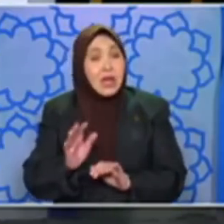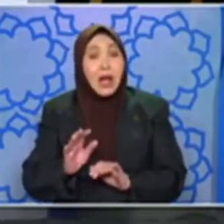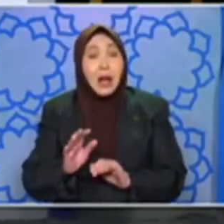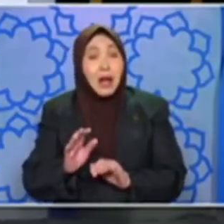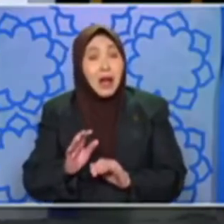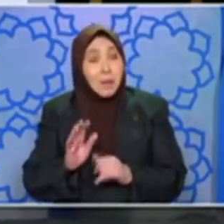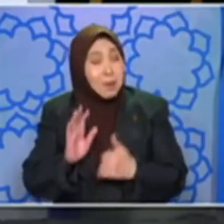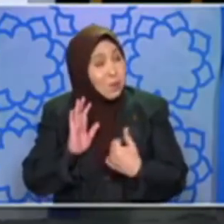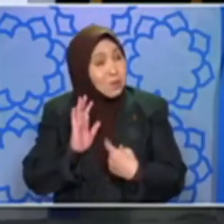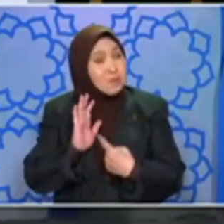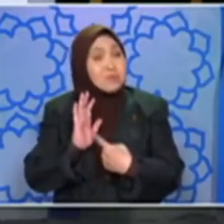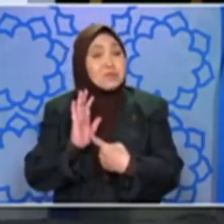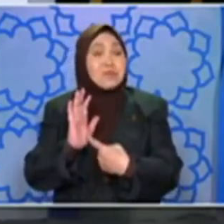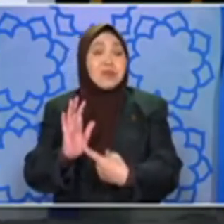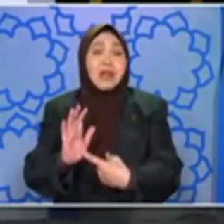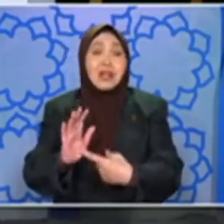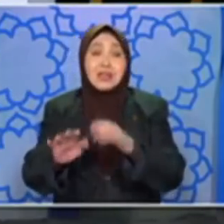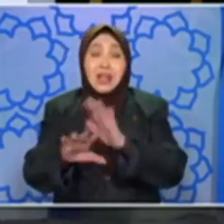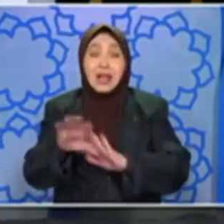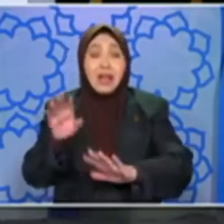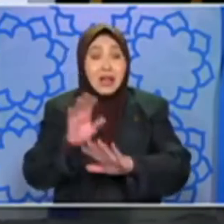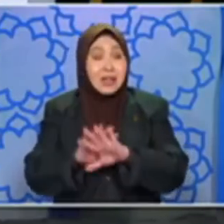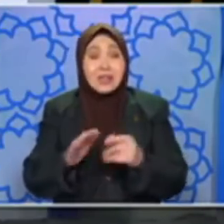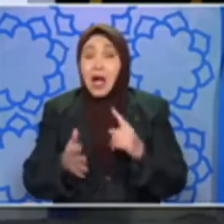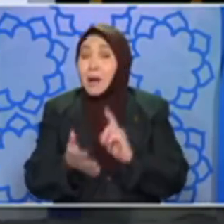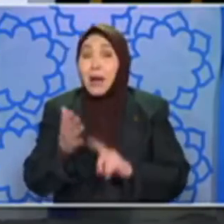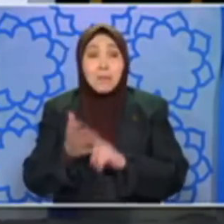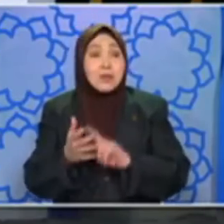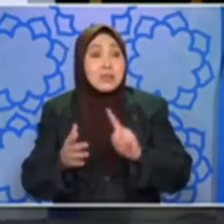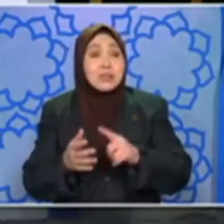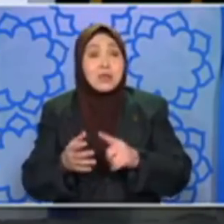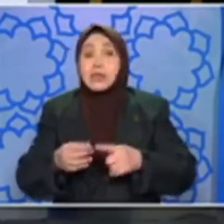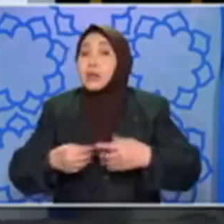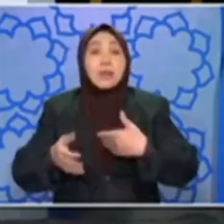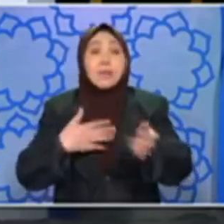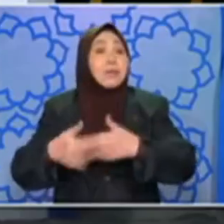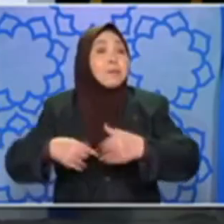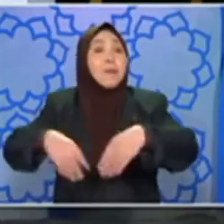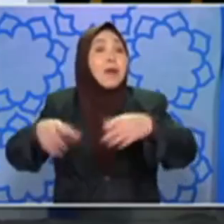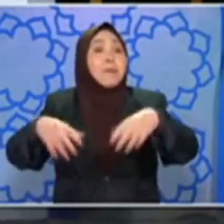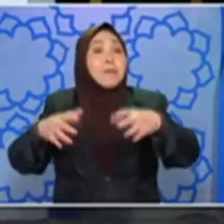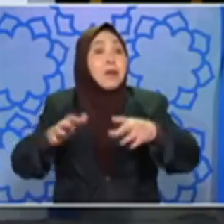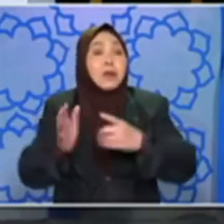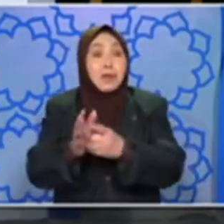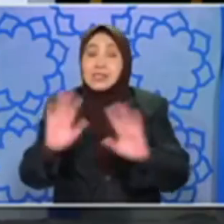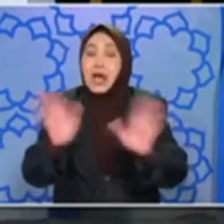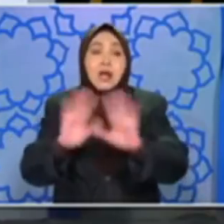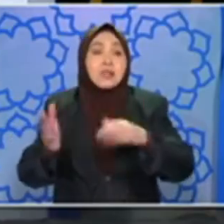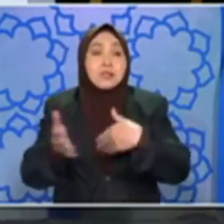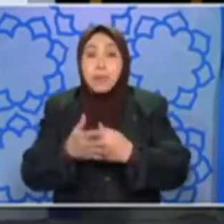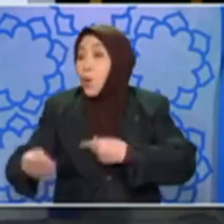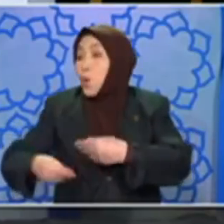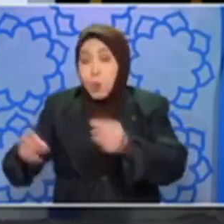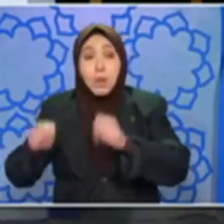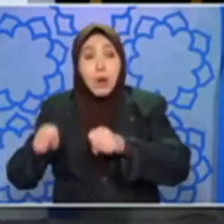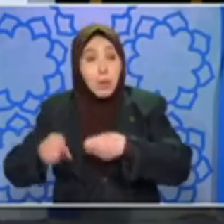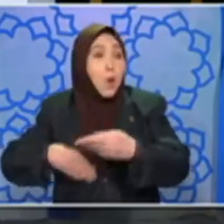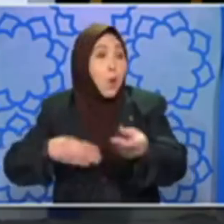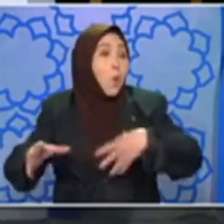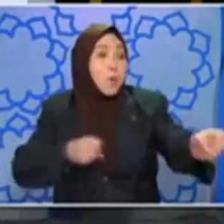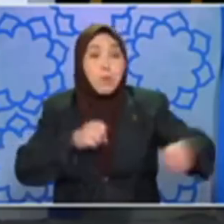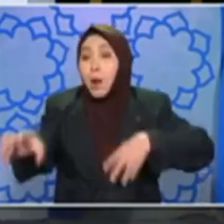melapangkan tangan apa saja nak, okey ambil, okey. Jangan jadi begitu. Jadi lebih kurang kalau pergi supermarket ustaz